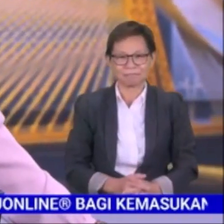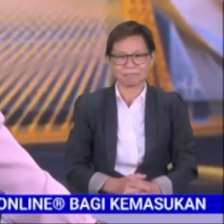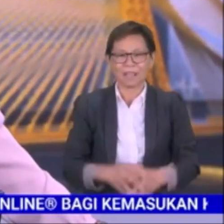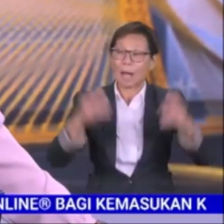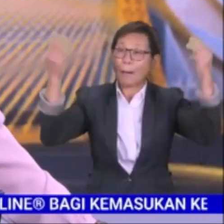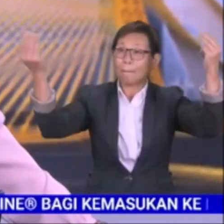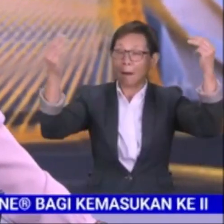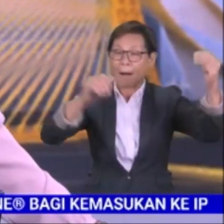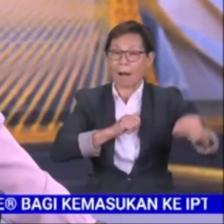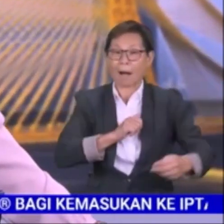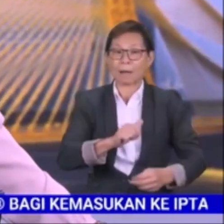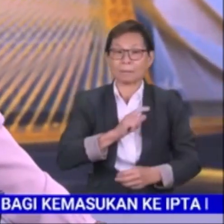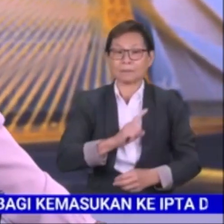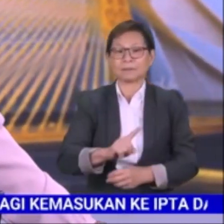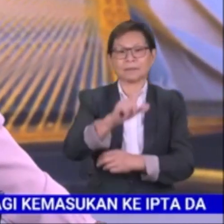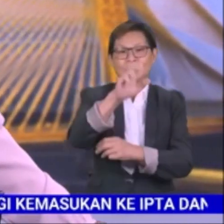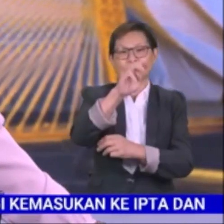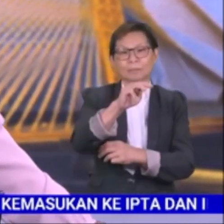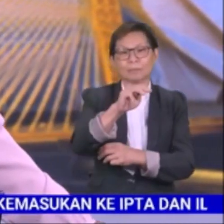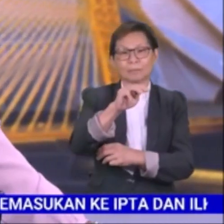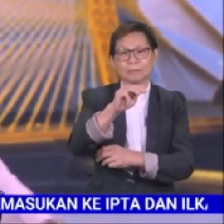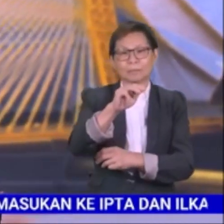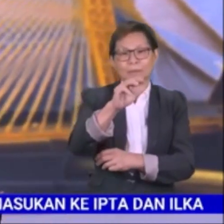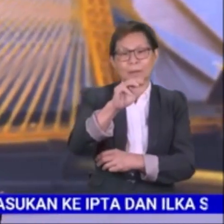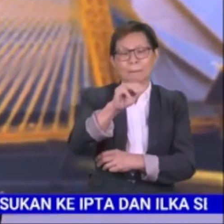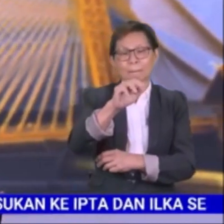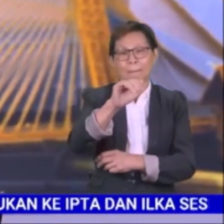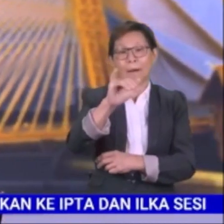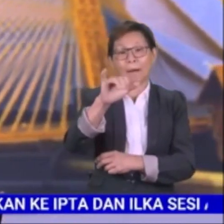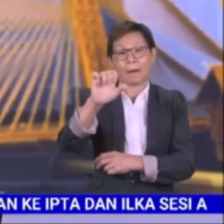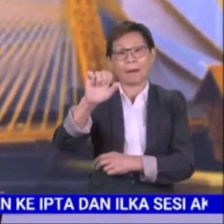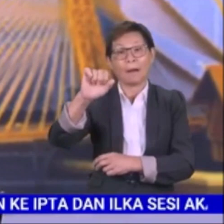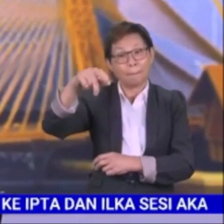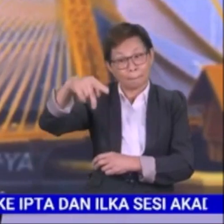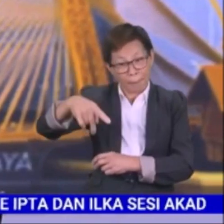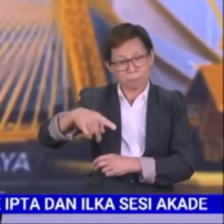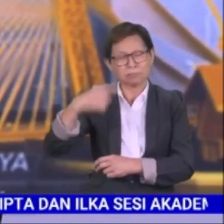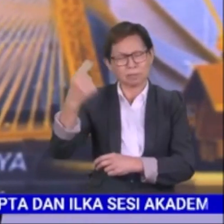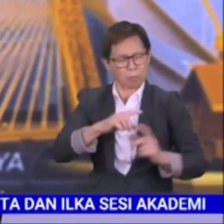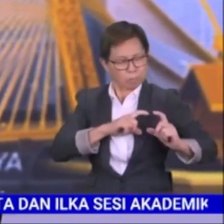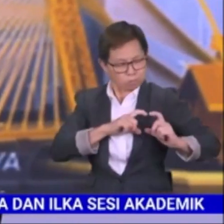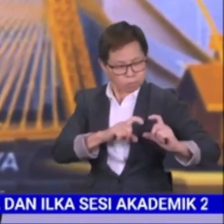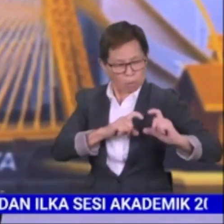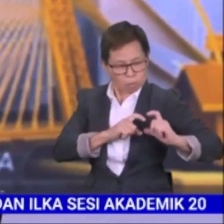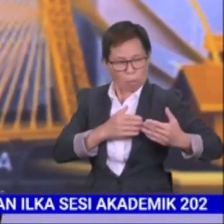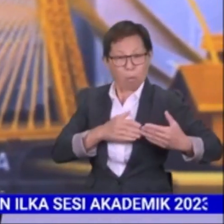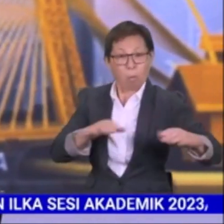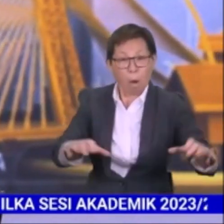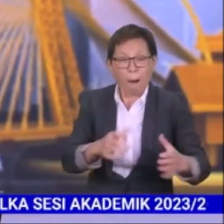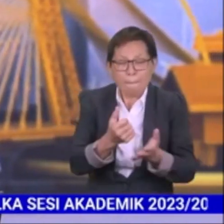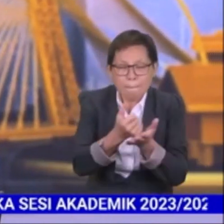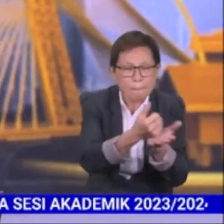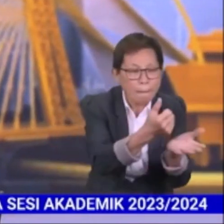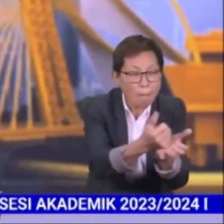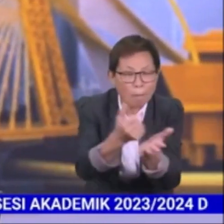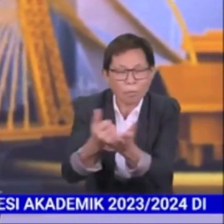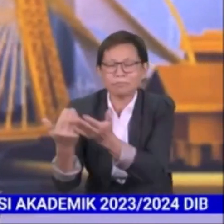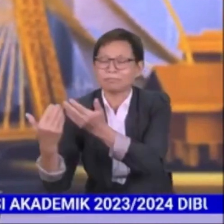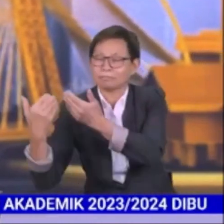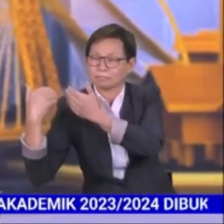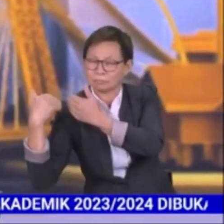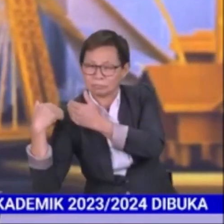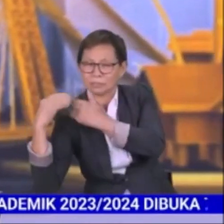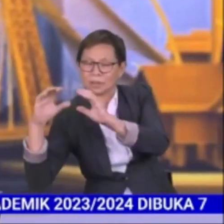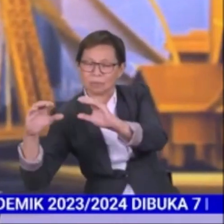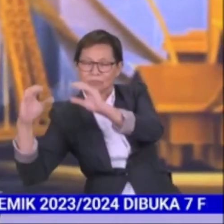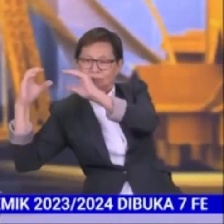Baik saudara, Majlis Agama Islam dan Adat Istiadat Melayu Perlis Maips sentiasa komited melaksanakan segala inisiatif bantuan yang menjadi tanggungjawab